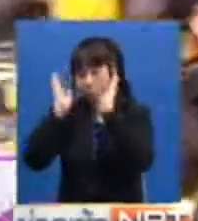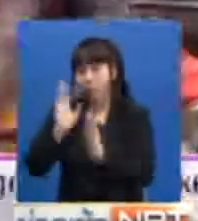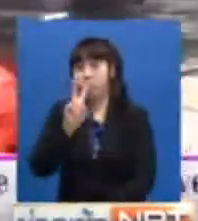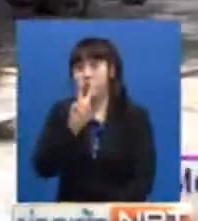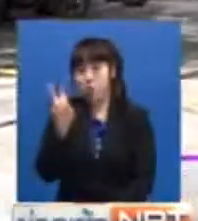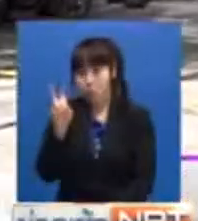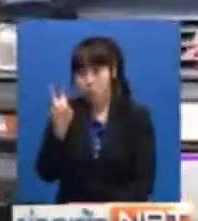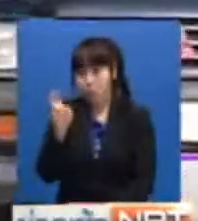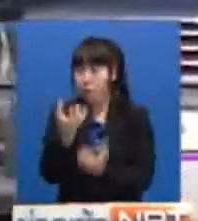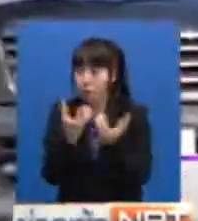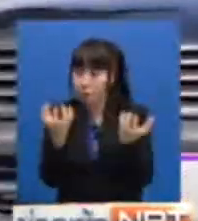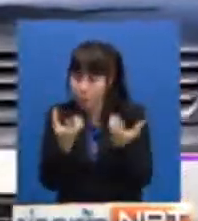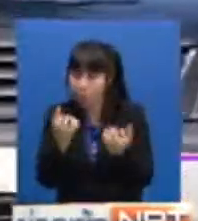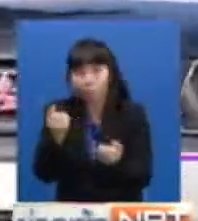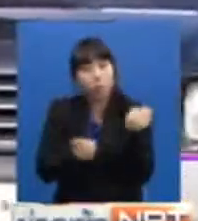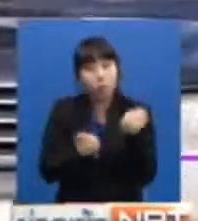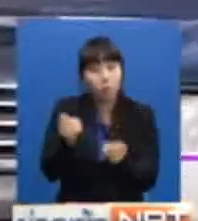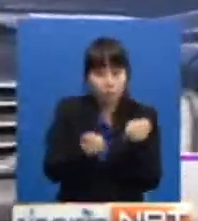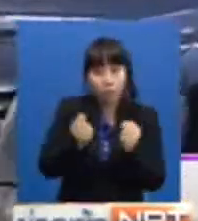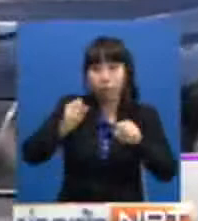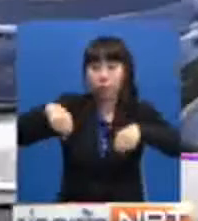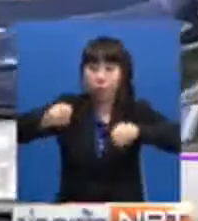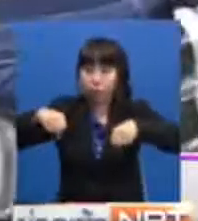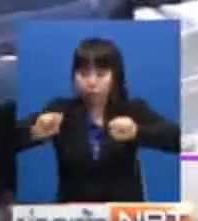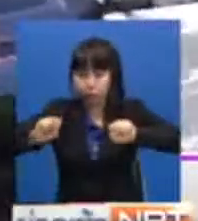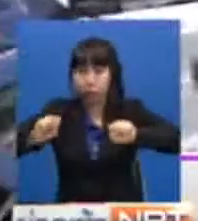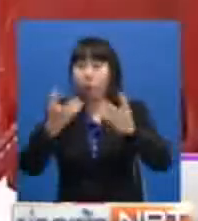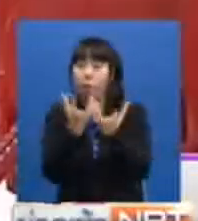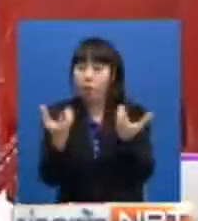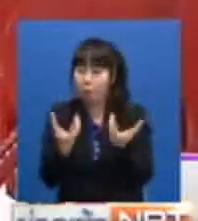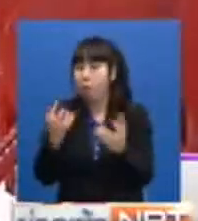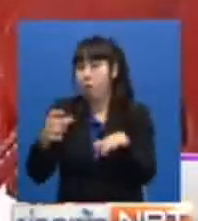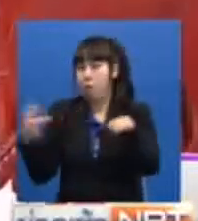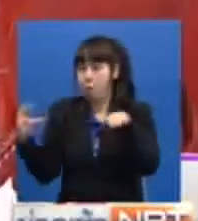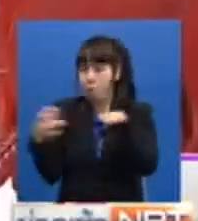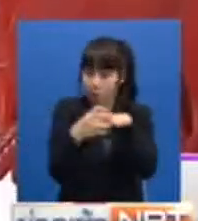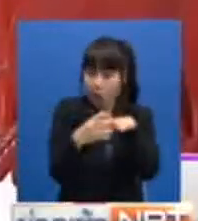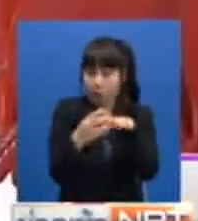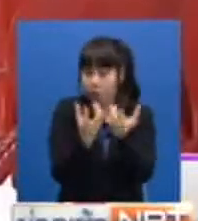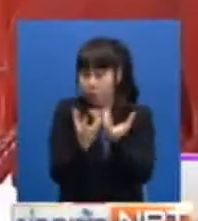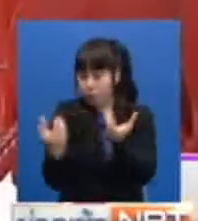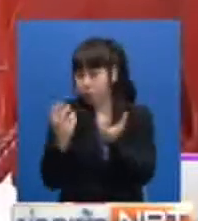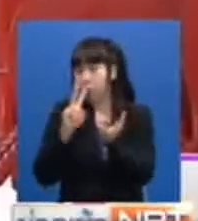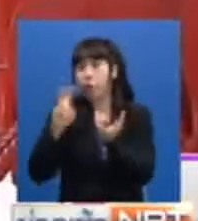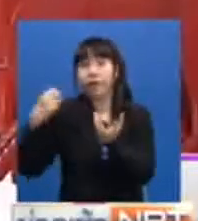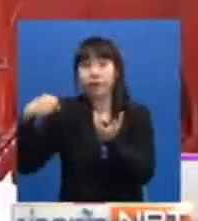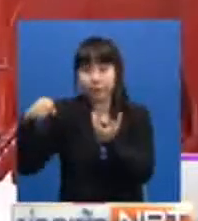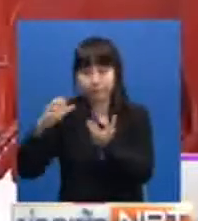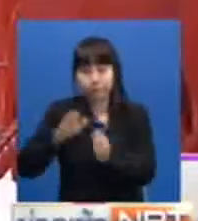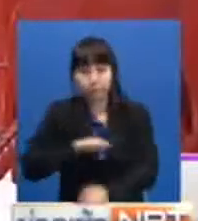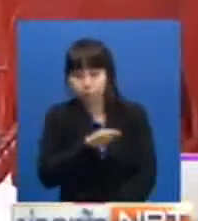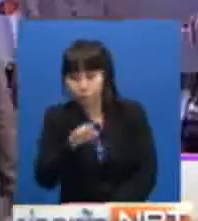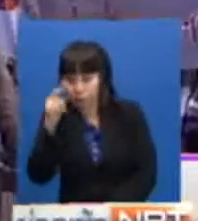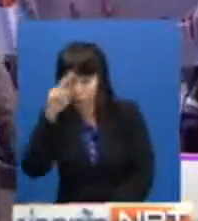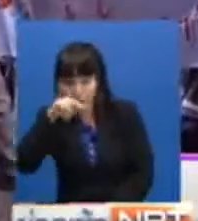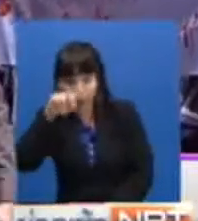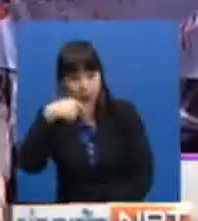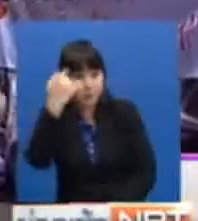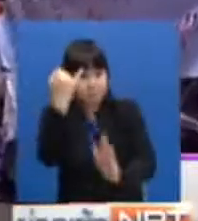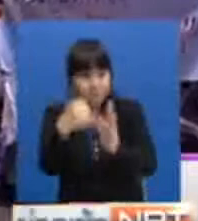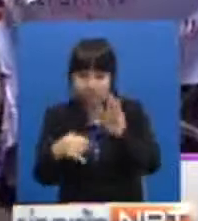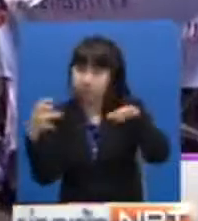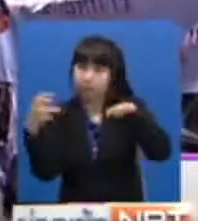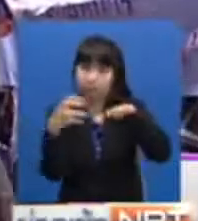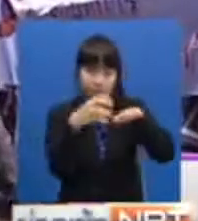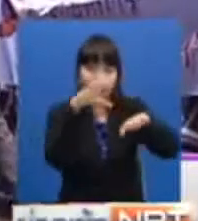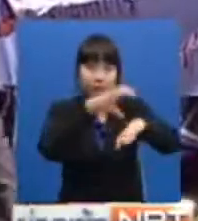ำอุปกรณ์พร้อมรถยนต์รถจักรยานยนต์และอุปกรณ์ล็อกล้อกว่า210ชุดออกตระเวนกวดขันจับกลุ่มผู้กระทำความผิดกฎจ